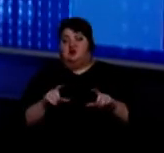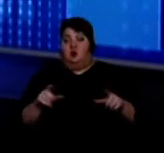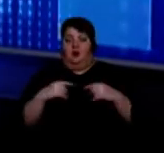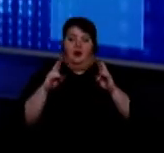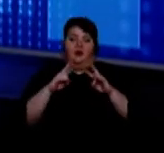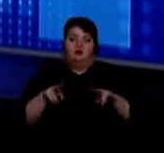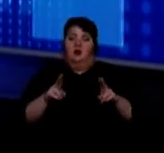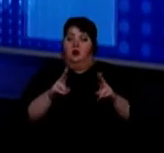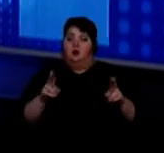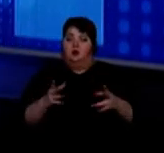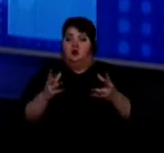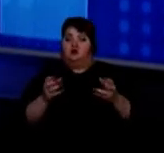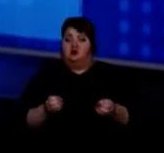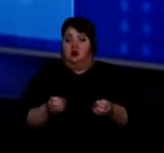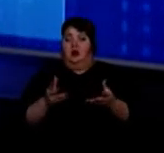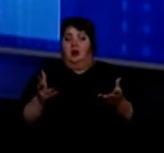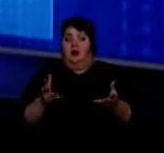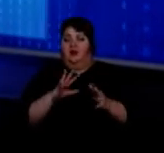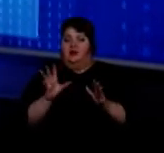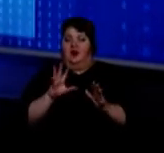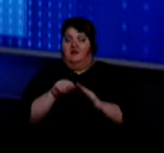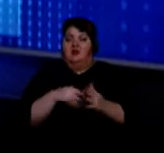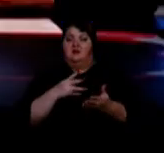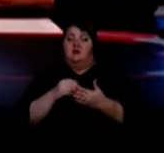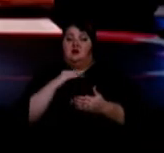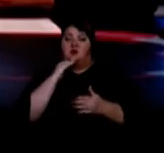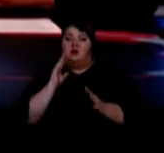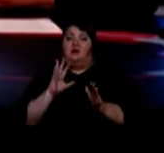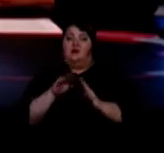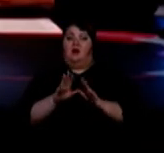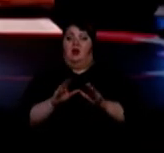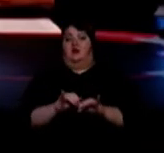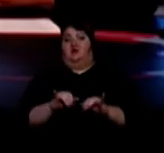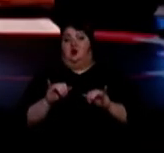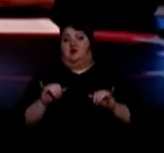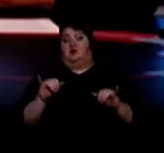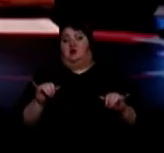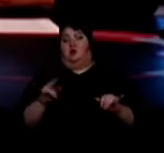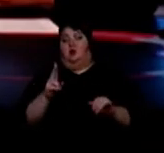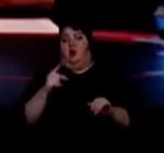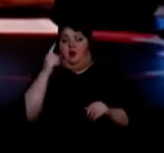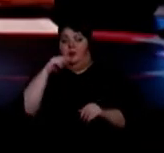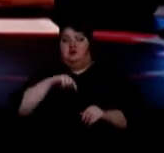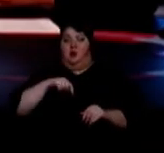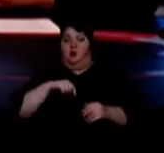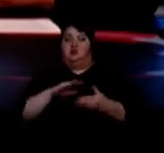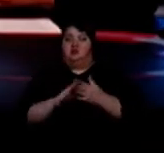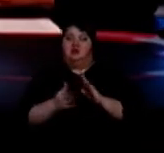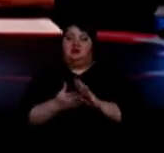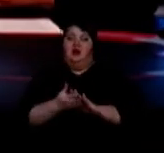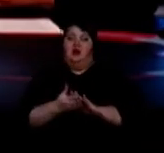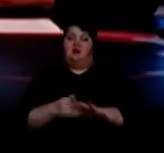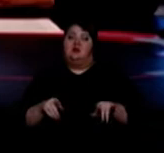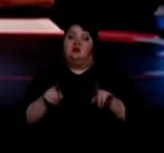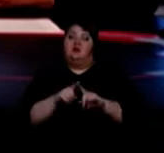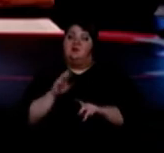хто це ще, якісь не внесли свій достатній вклад в розвиток і психологічний стан, ну,